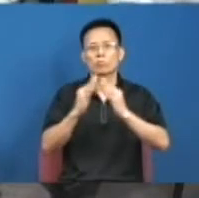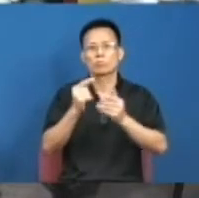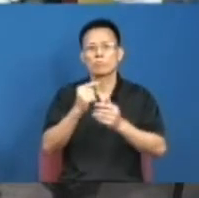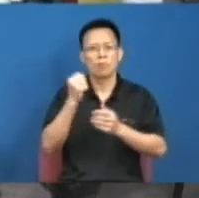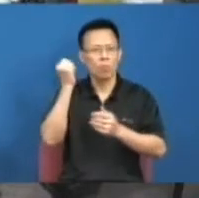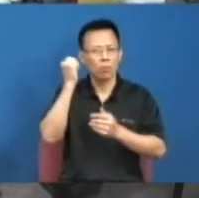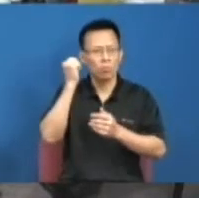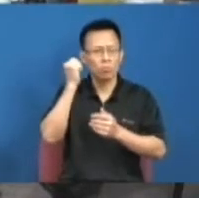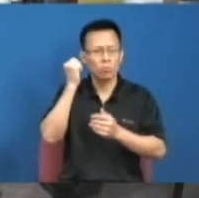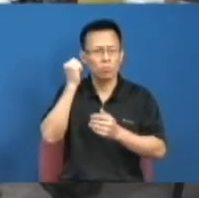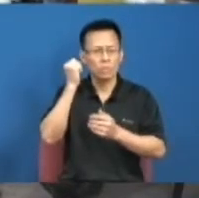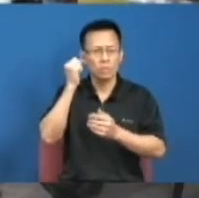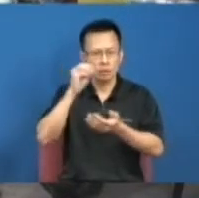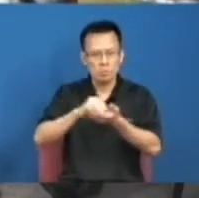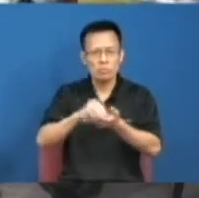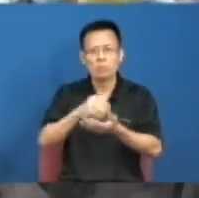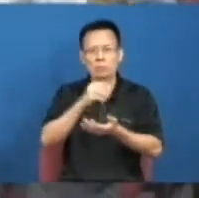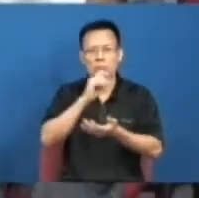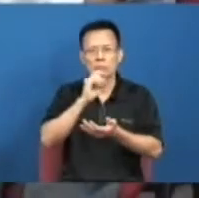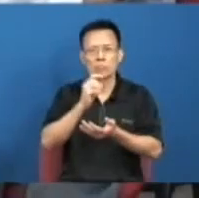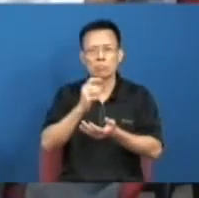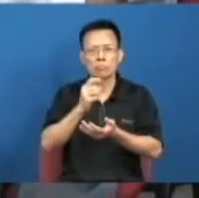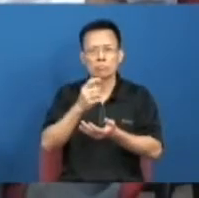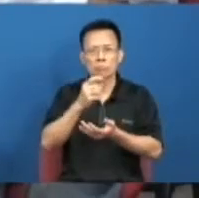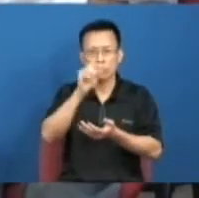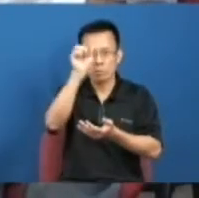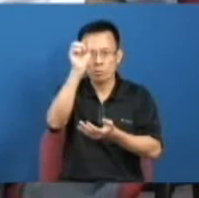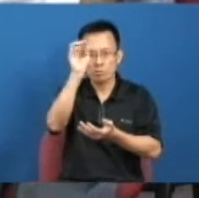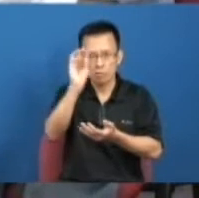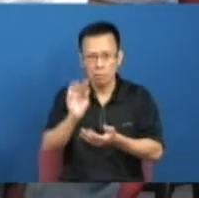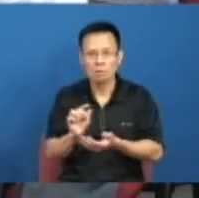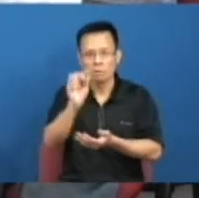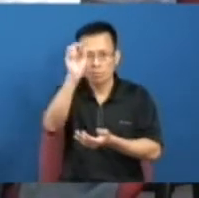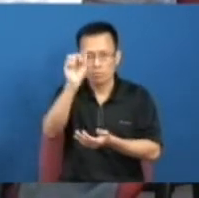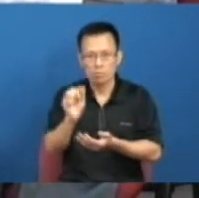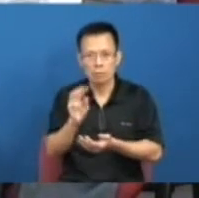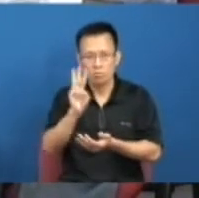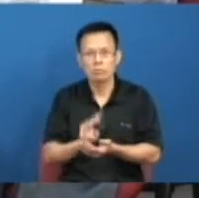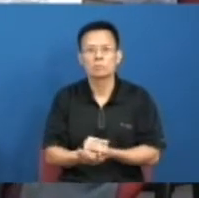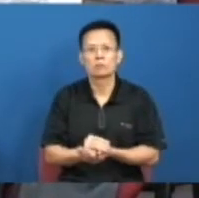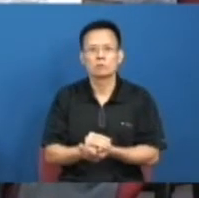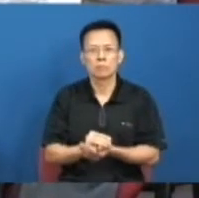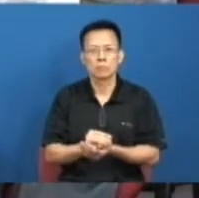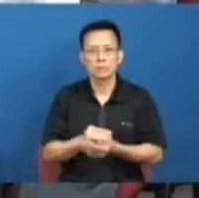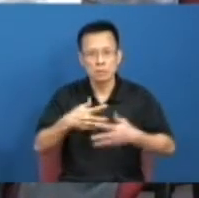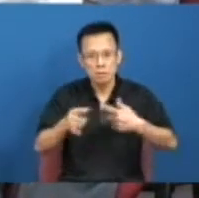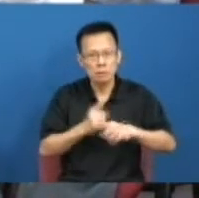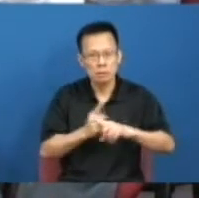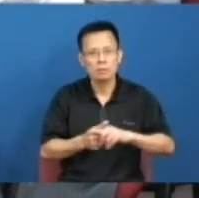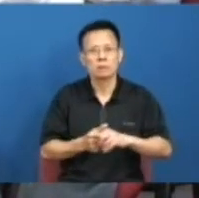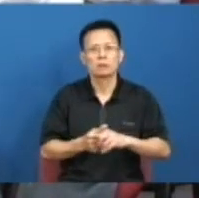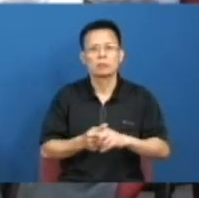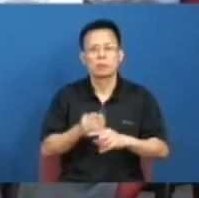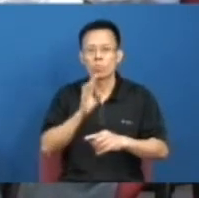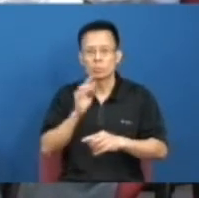難避免到是不漏水的呢？ 這個是很事實的，不要說舊樓，好像蒲職師說